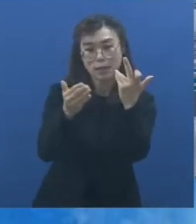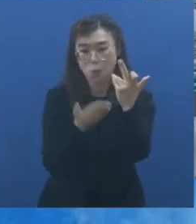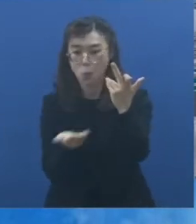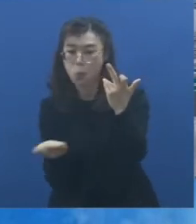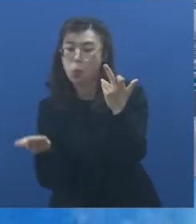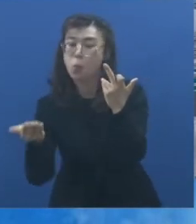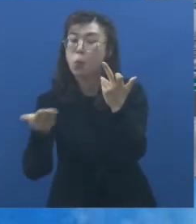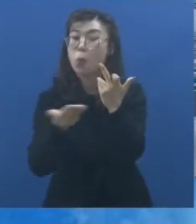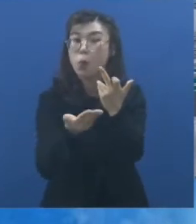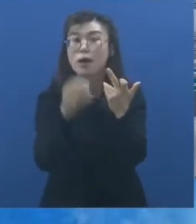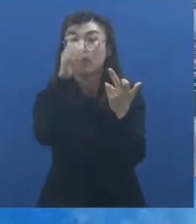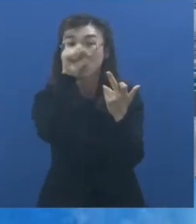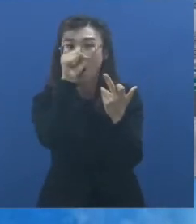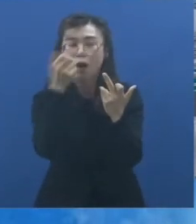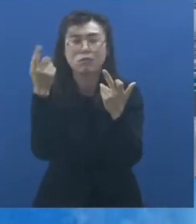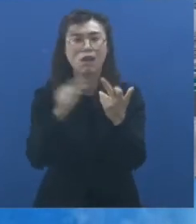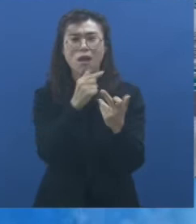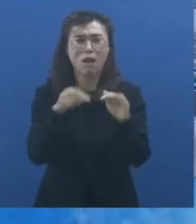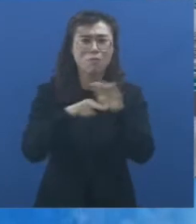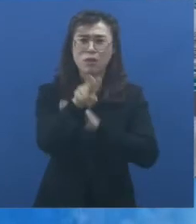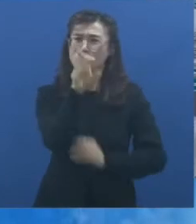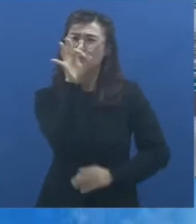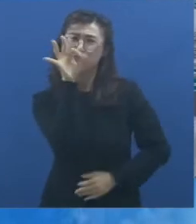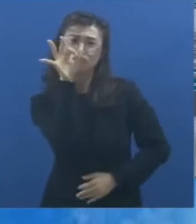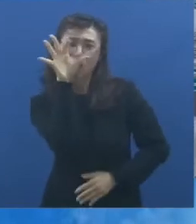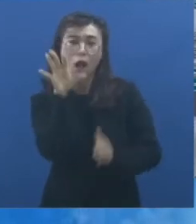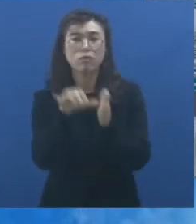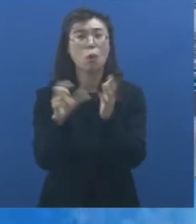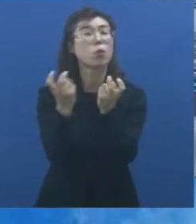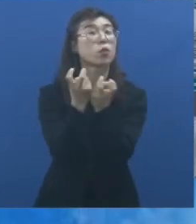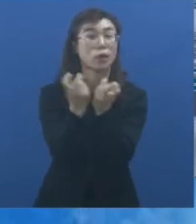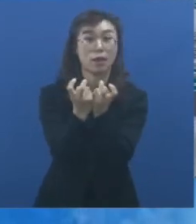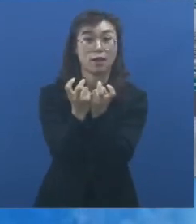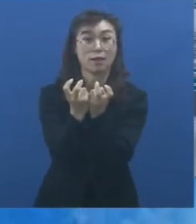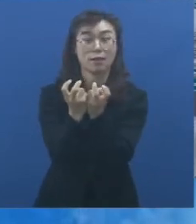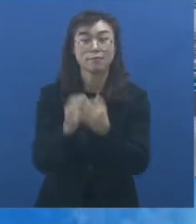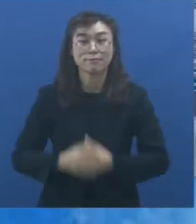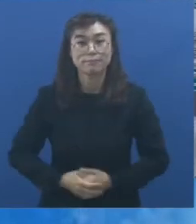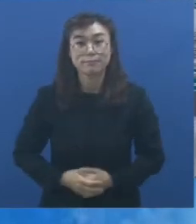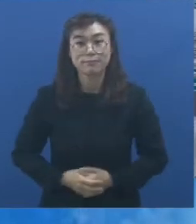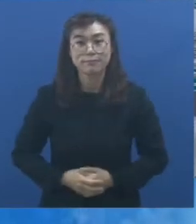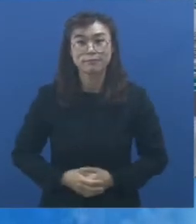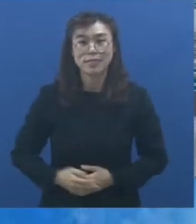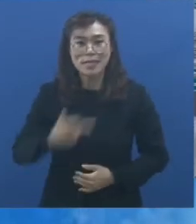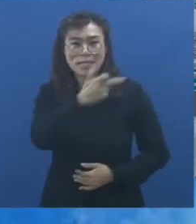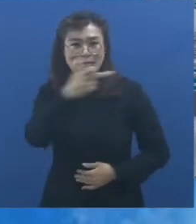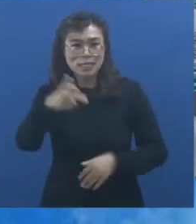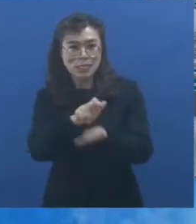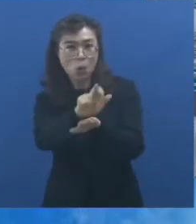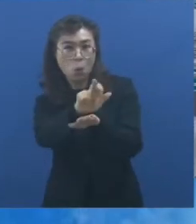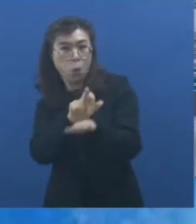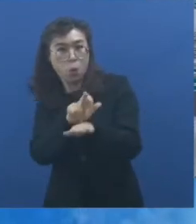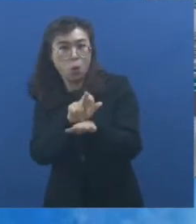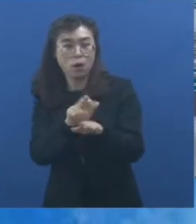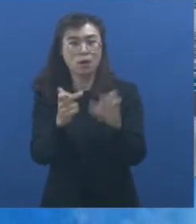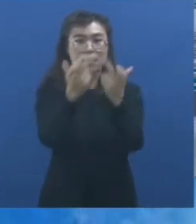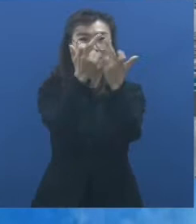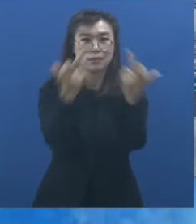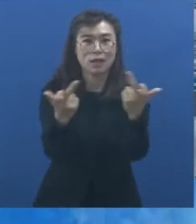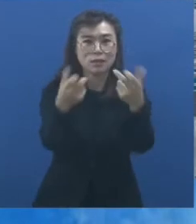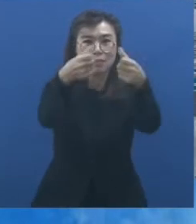없고 극에서 꼭 갇혀 있을 것만 같을 땐 어떻게 하느냐 그럴 때는 사실은 대포를 쏴서 비산 함께 때리기도 하고